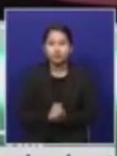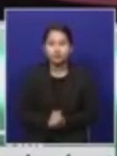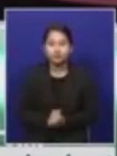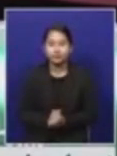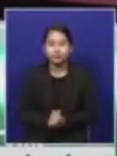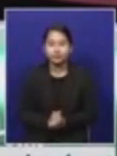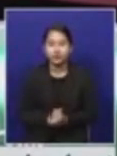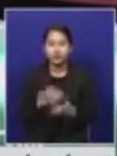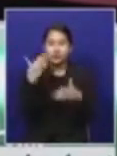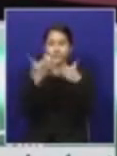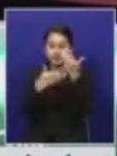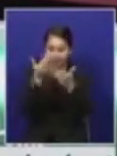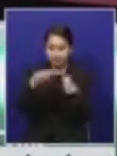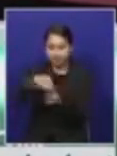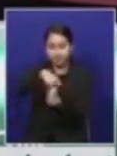มีกิจกรรมทางเศรษฐกิจในระดับฐานรากต้องหยุดชะงักหมดผู้คนกำลังจะขาดอาหารแรงงานในประเทศและต่างประเทศได้รับความเดือดร้อน